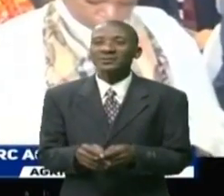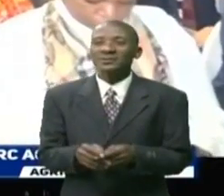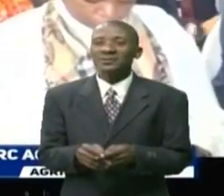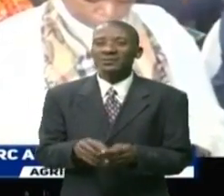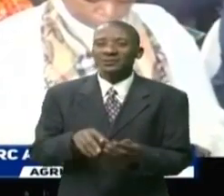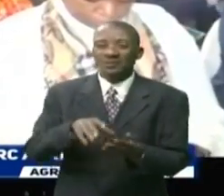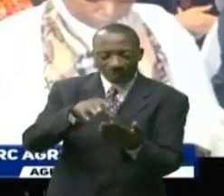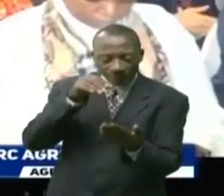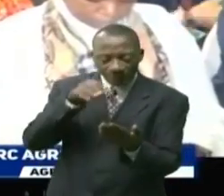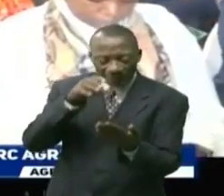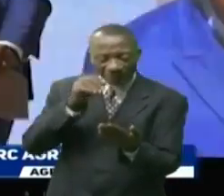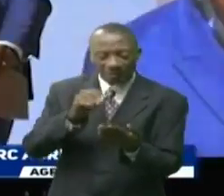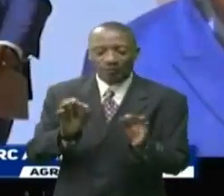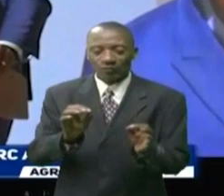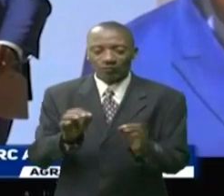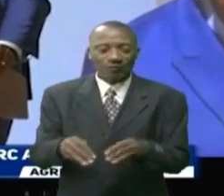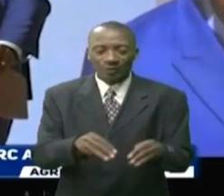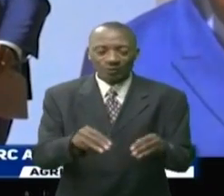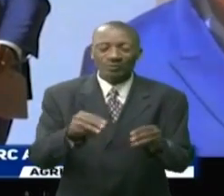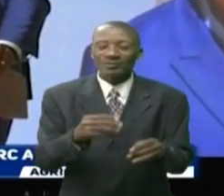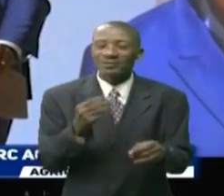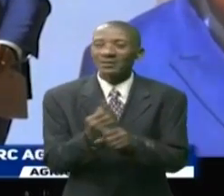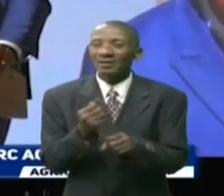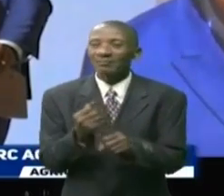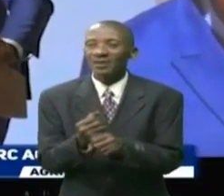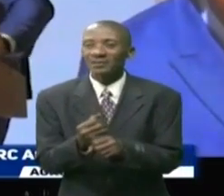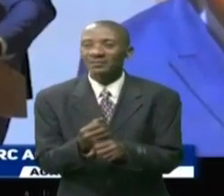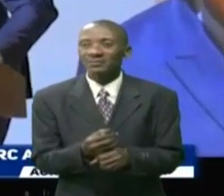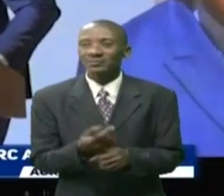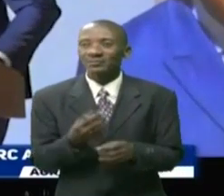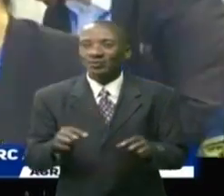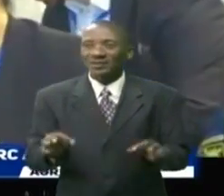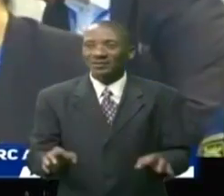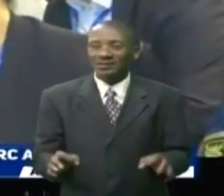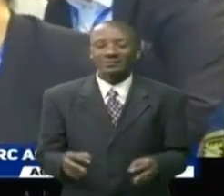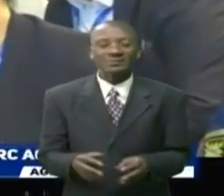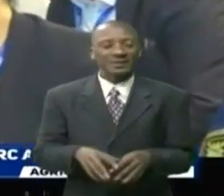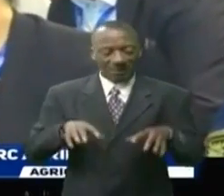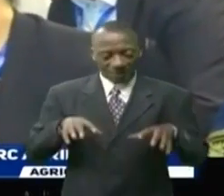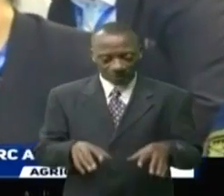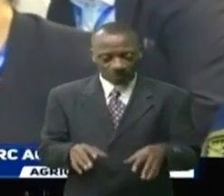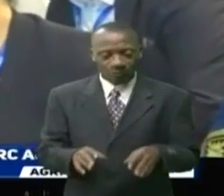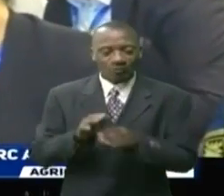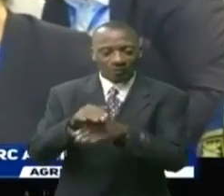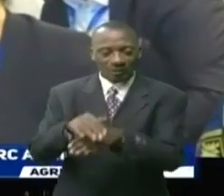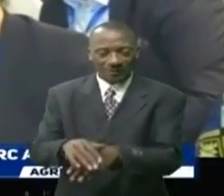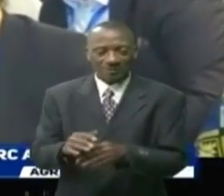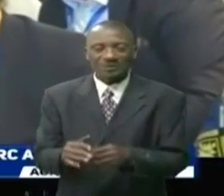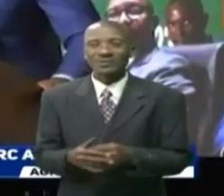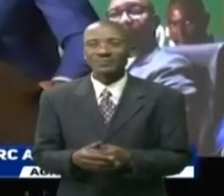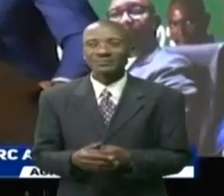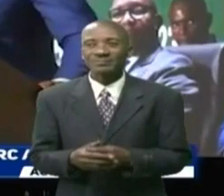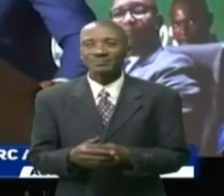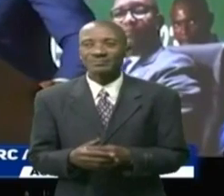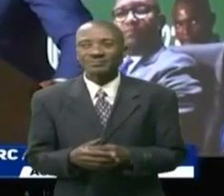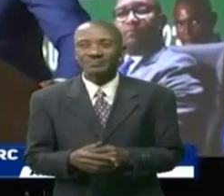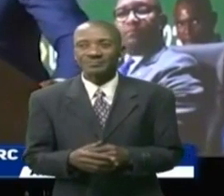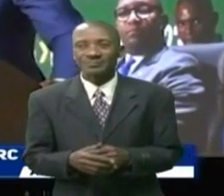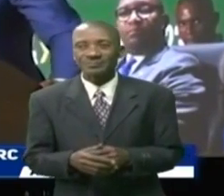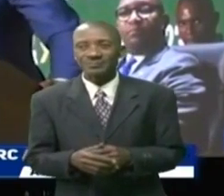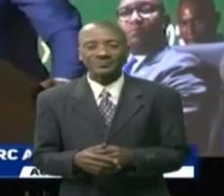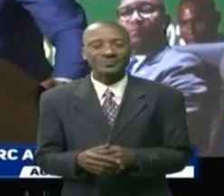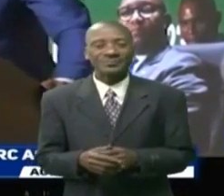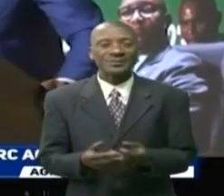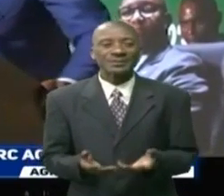de l'Agriculture, Maître José Mpanda Kabangou, qui s'est réjoui de la tenue de cet événement. Avoir la